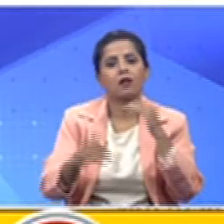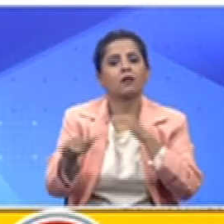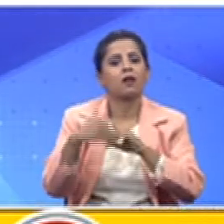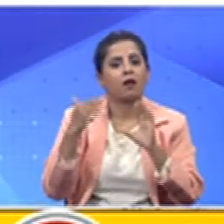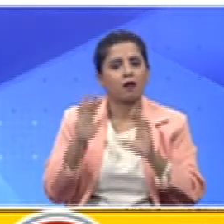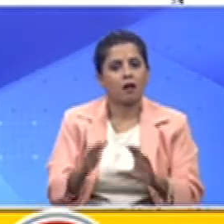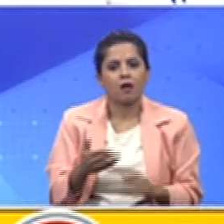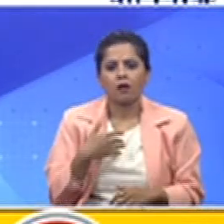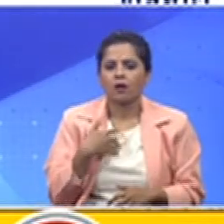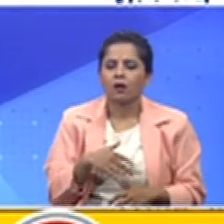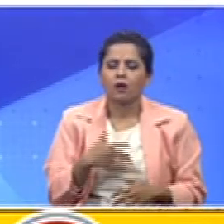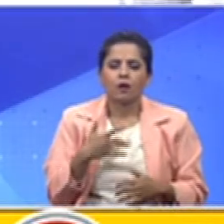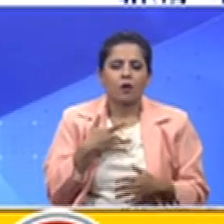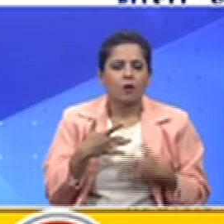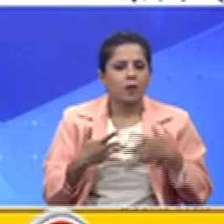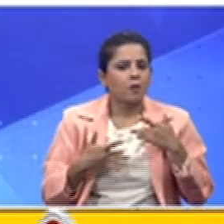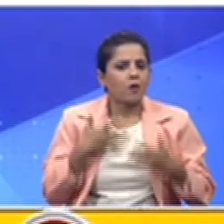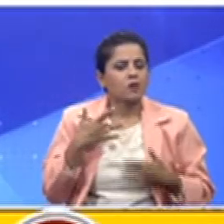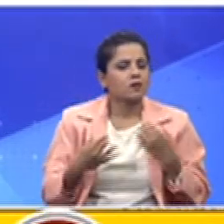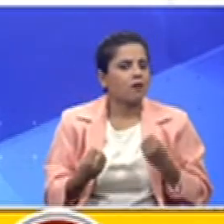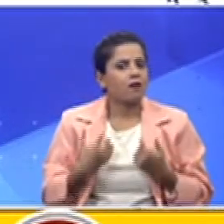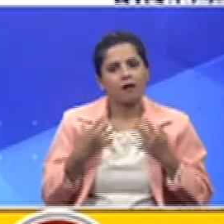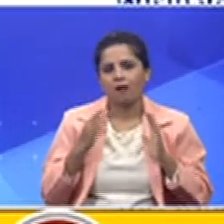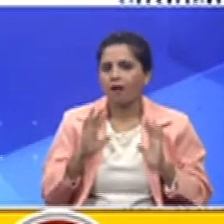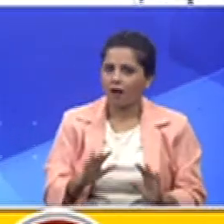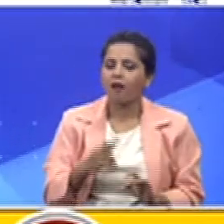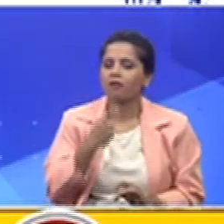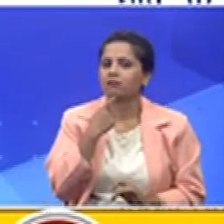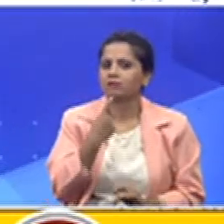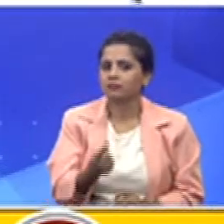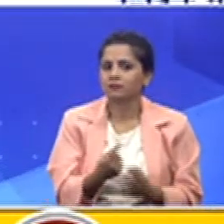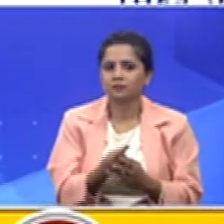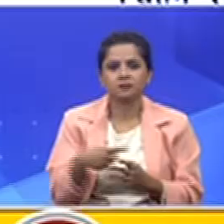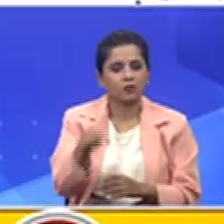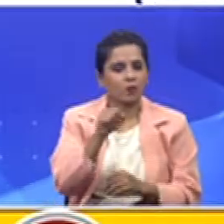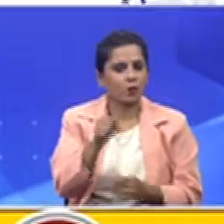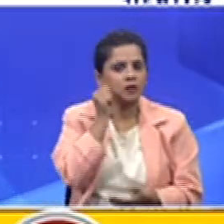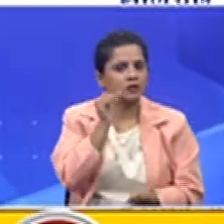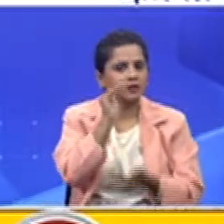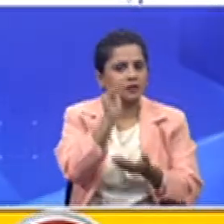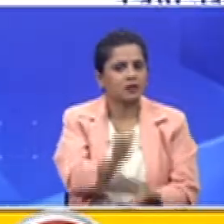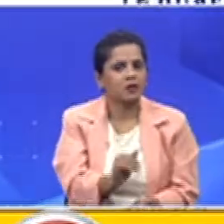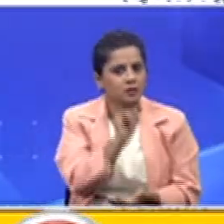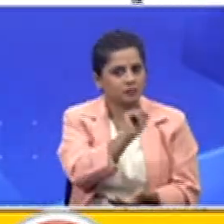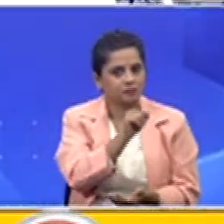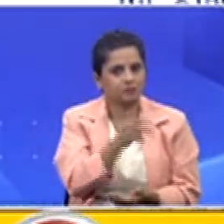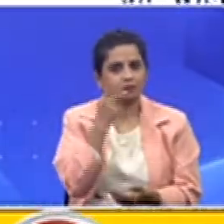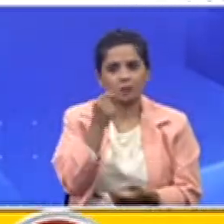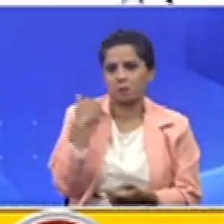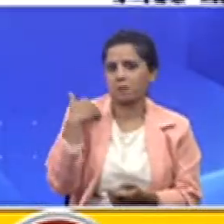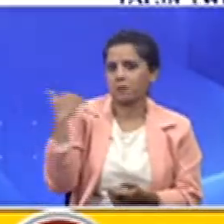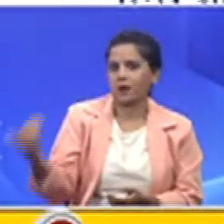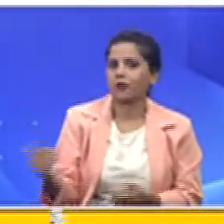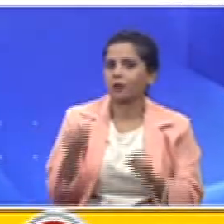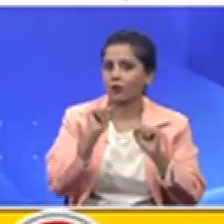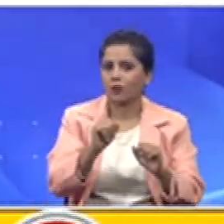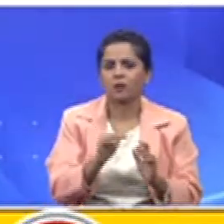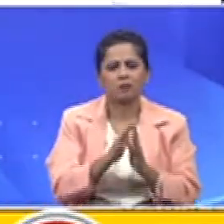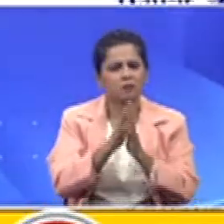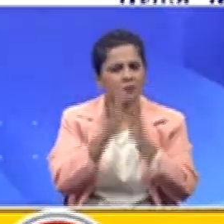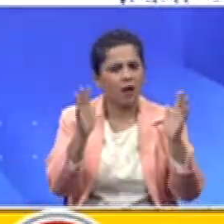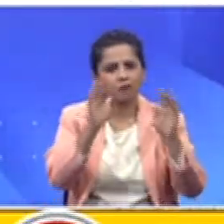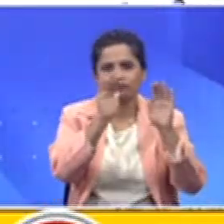वो भावुक कर देने वाले हैं। उन्होंने अपने बेटे को, अपने भाई को खूब